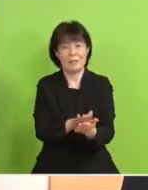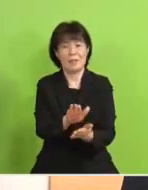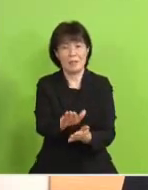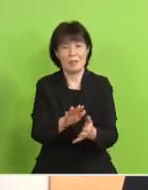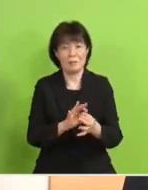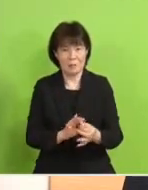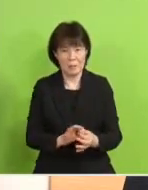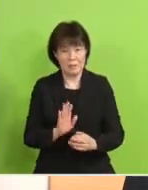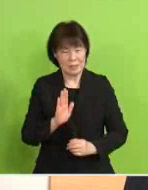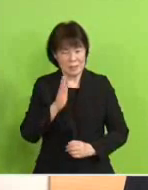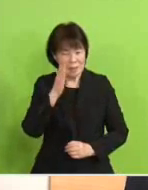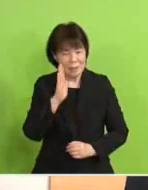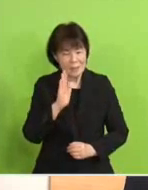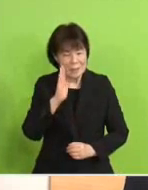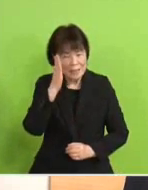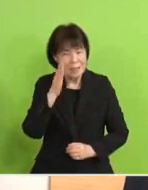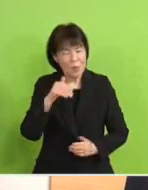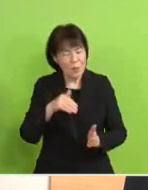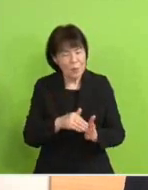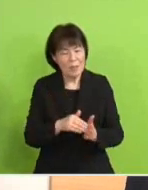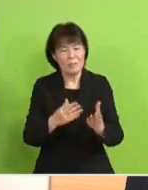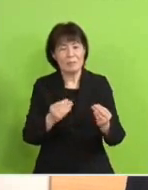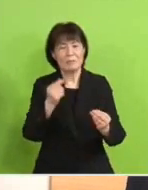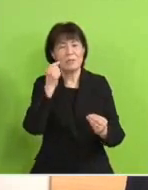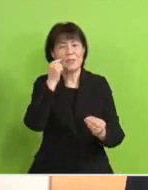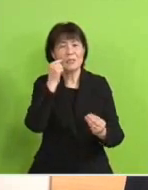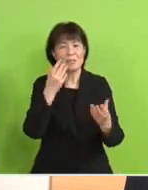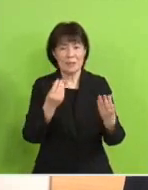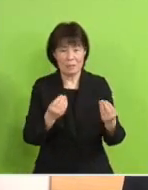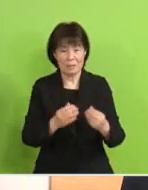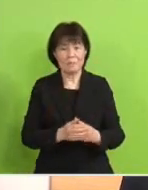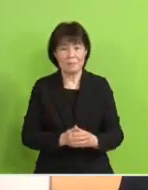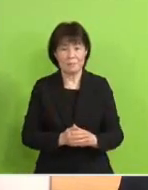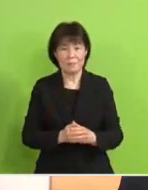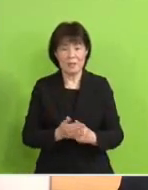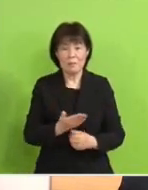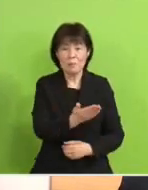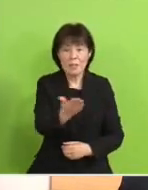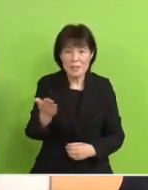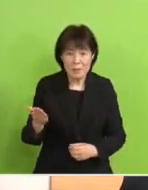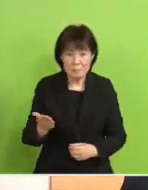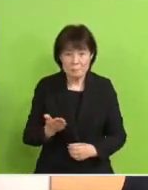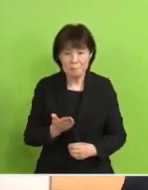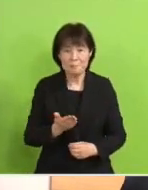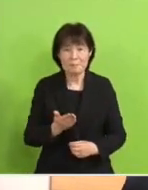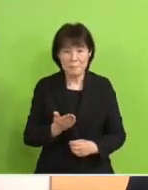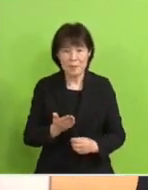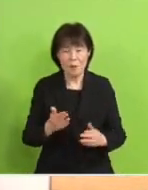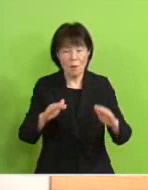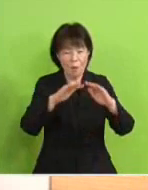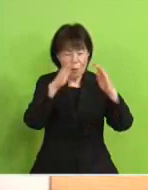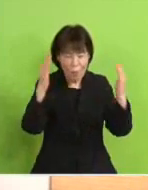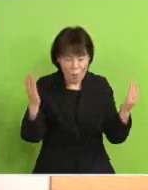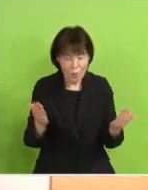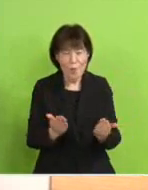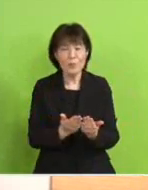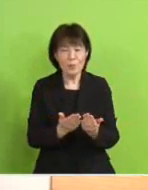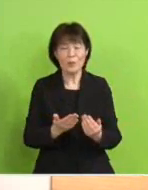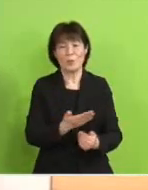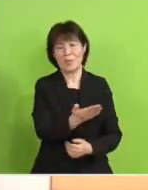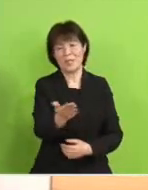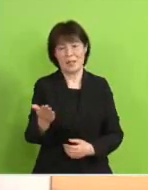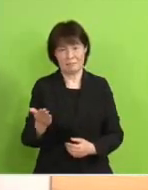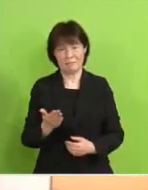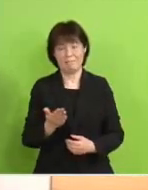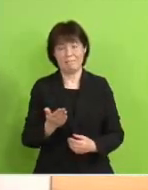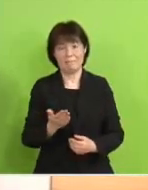、なかなかそこまで持ち込むことができない。でも県民の皆さんの大方の皆さんはもう本当